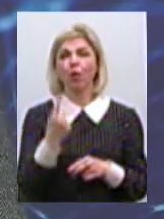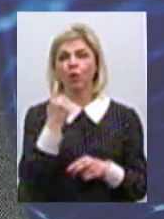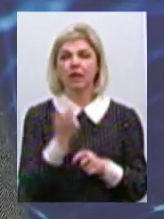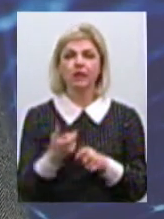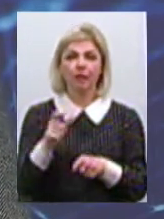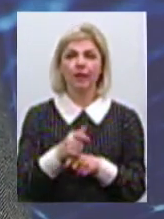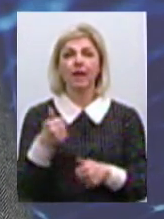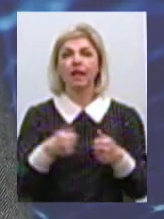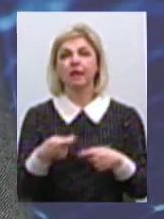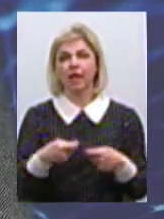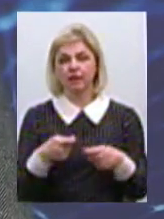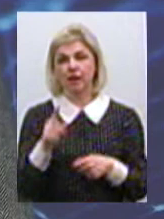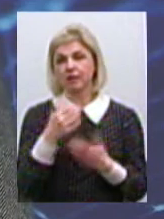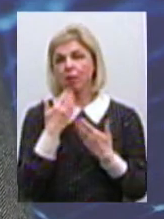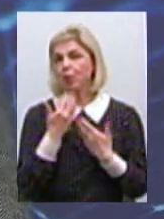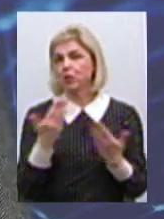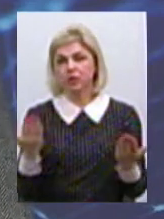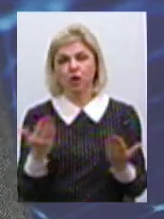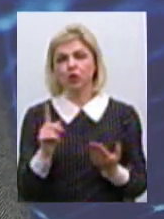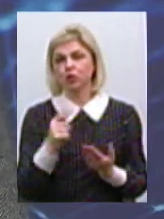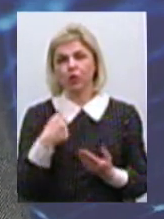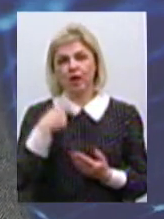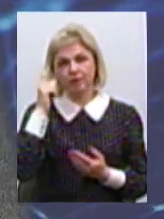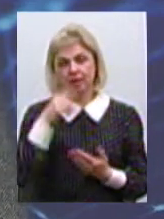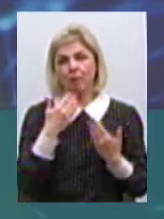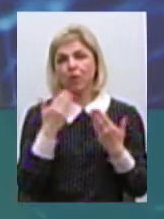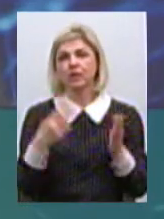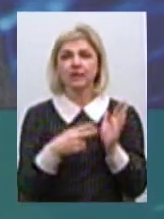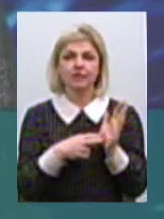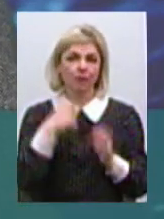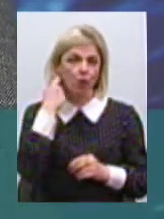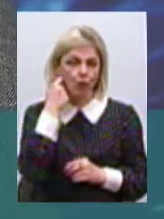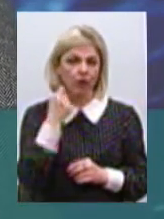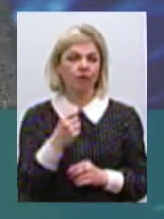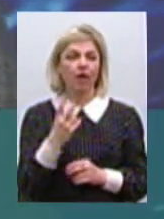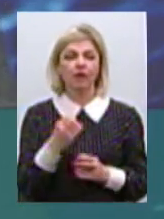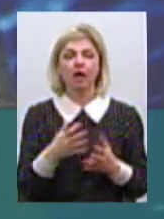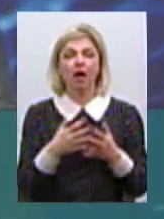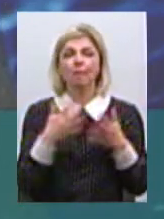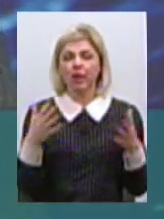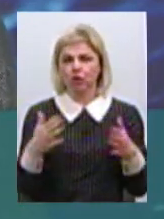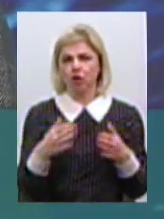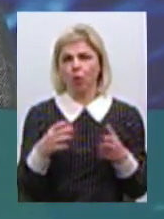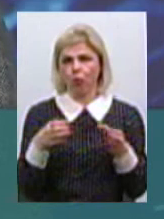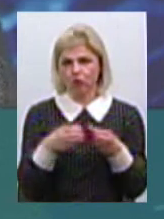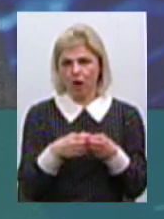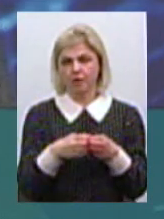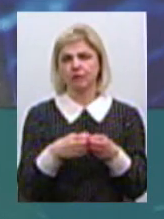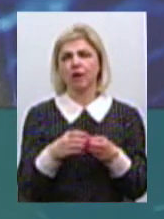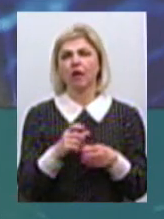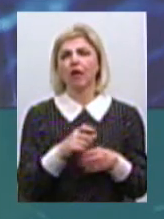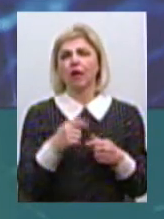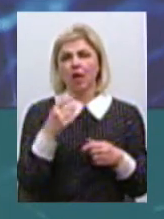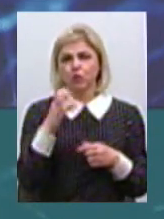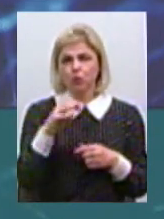найбільших тендерів за останні, мабуть, те, що я знаю, останніх 7 років. Найбільший шмат такий, ласий. Саме його сума